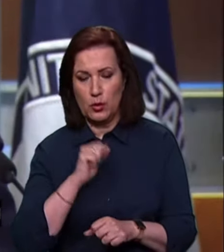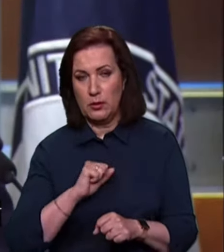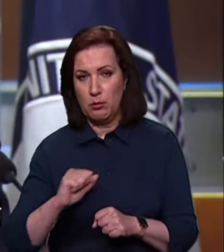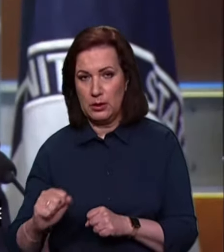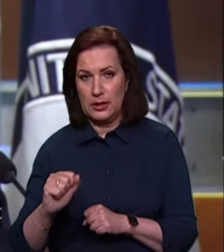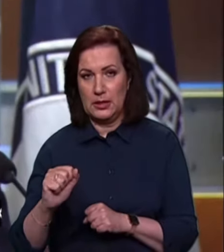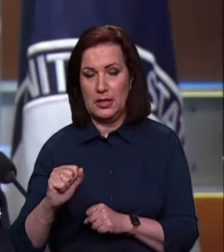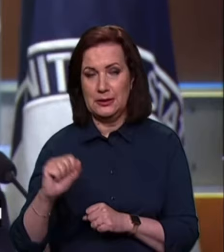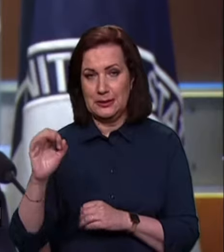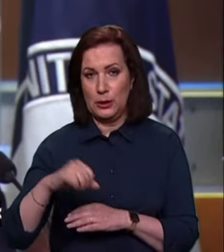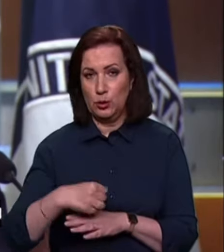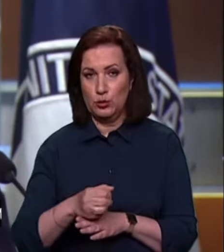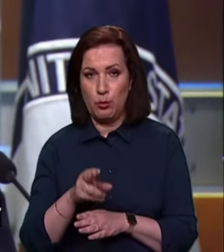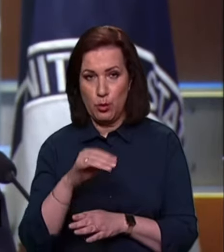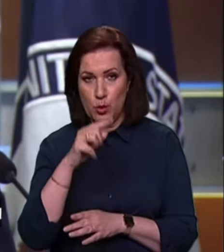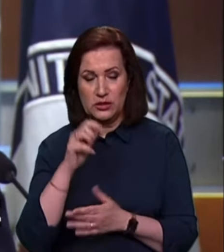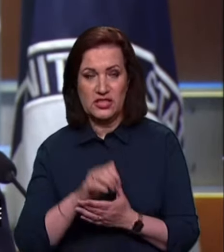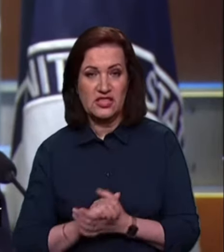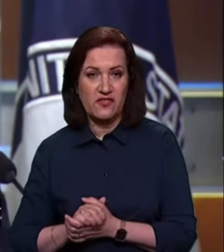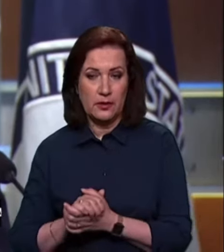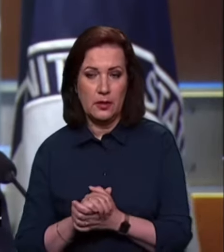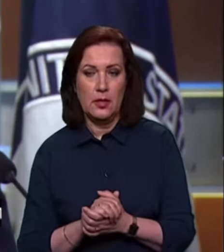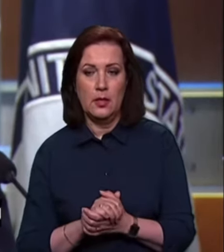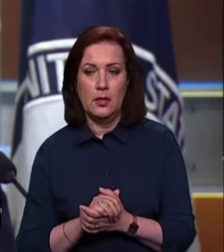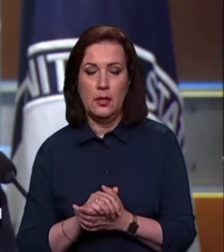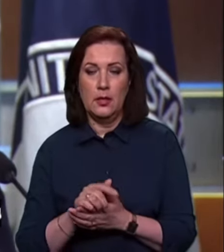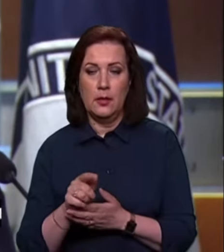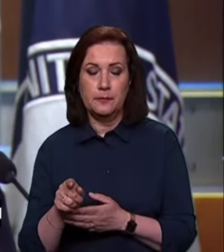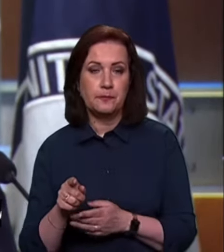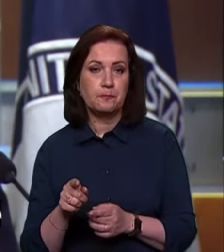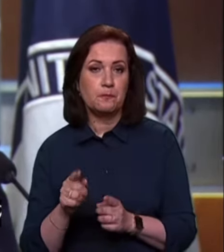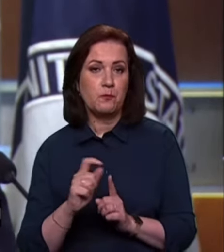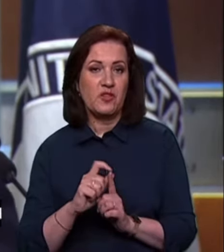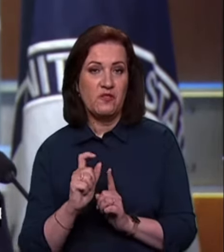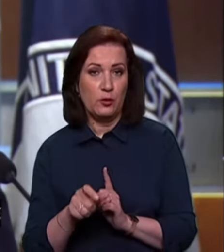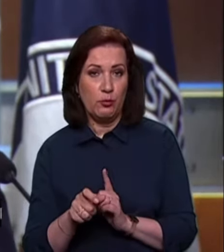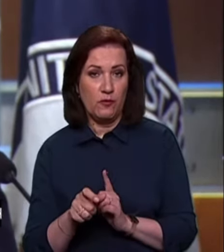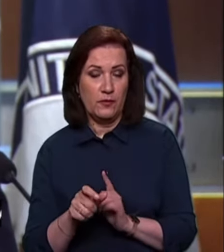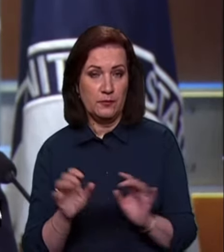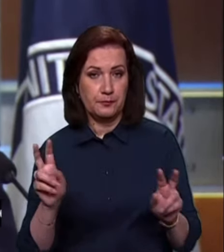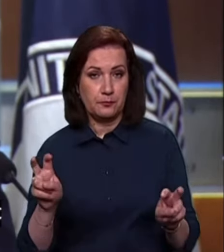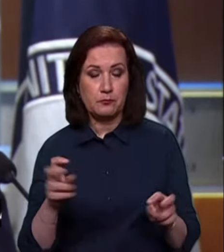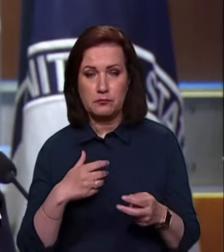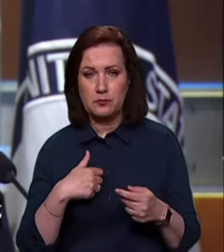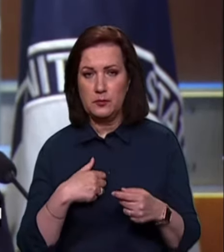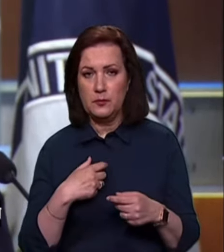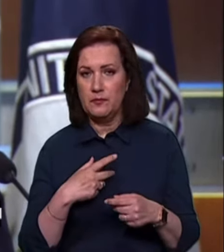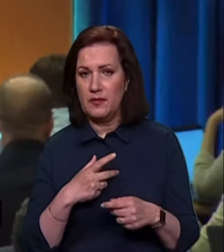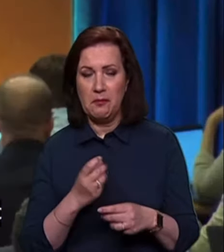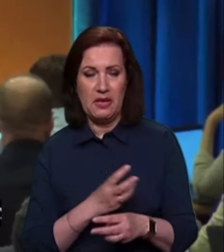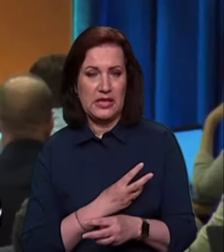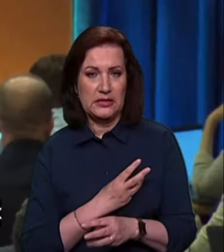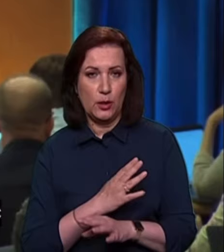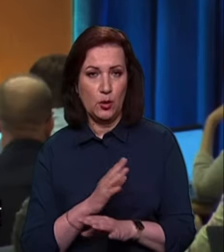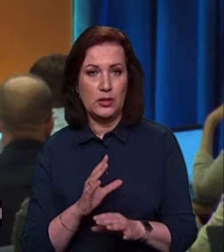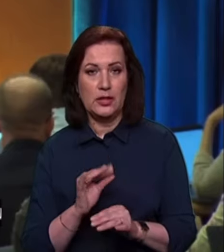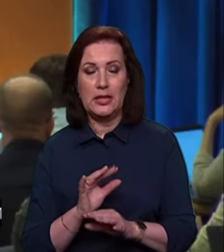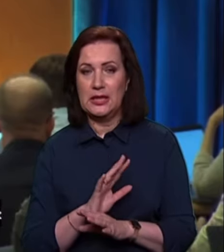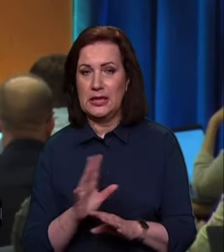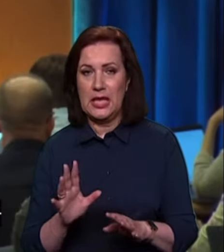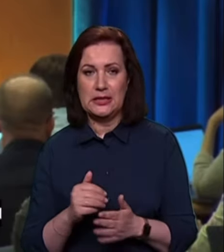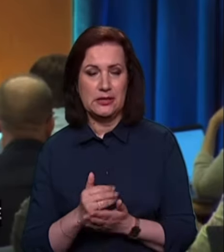бити західною зброєю по Російській Федерації. На що Меттью Міллер відповів, цитую, «Ми не заохочуємо та